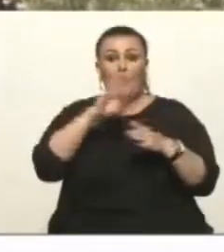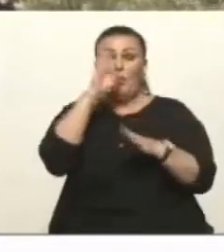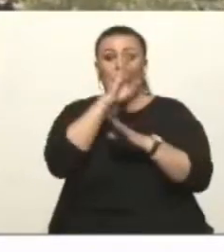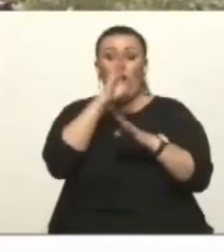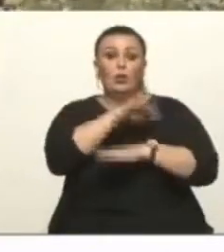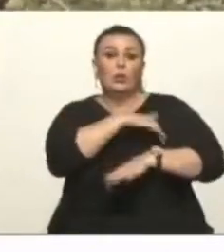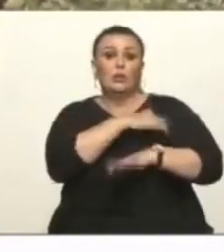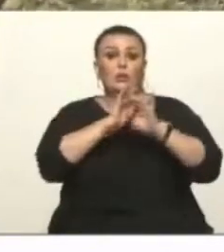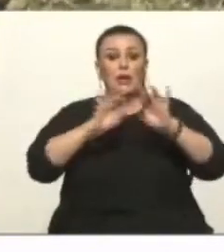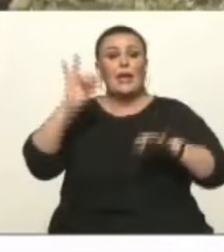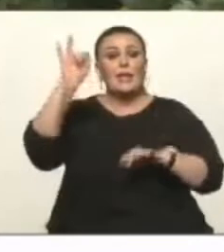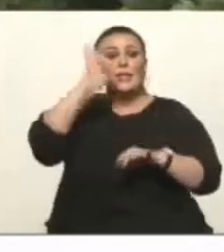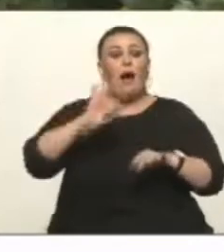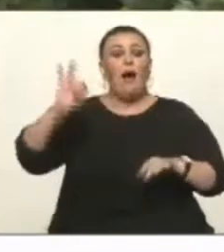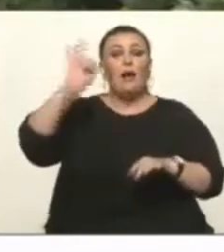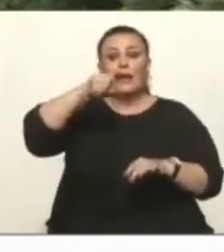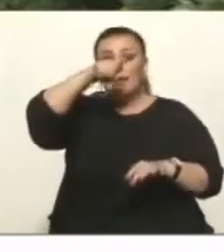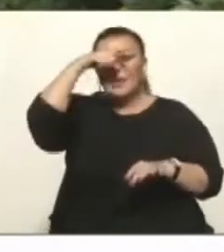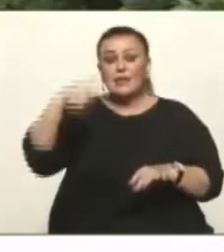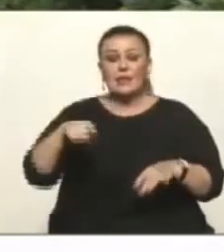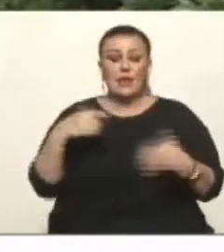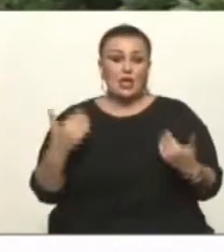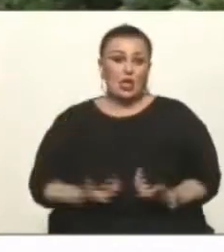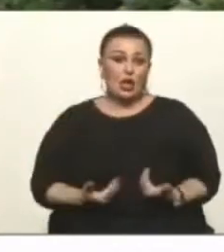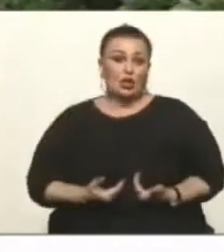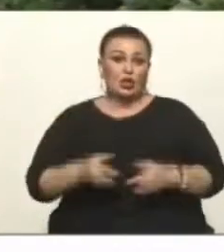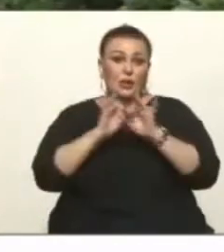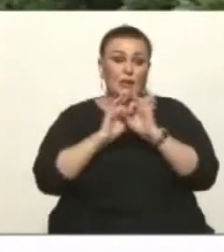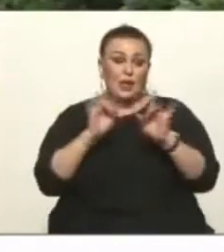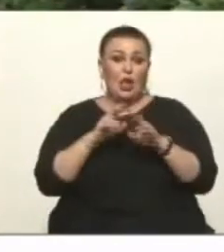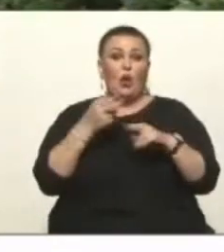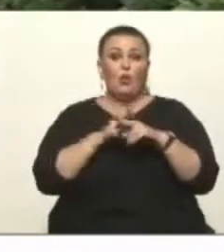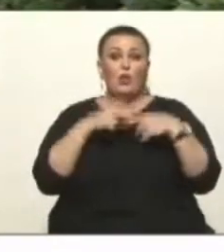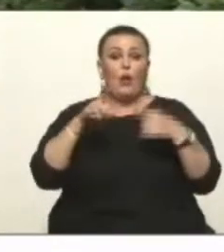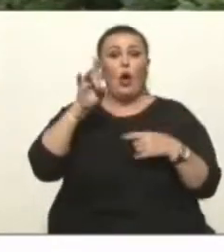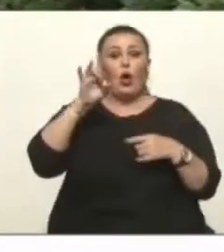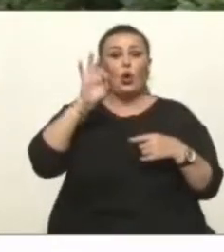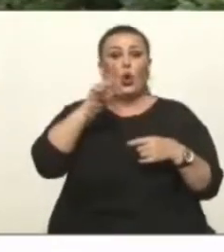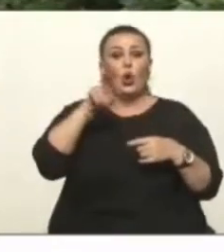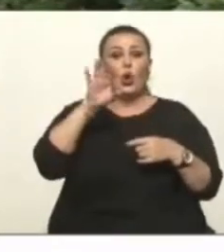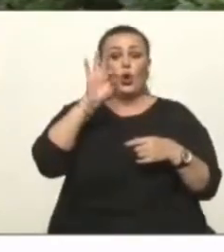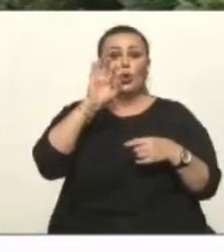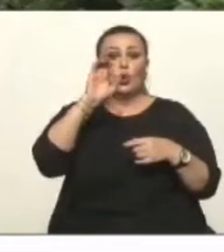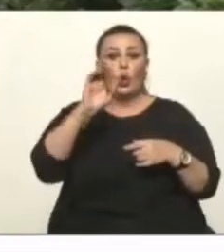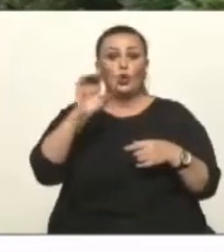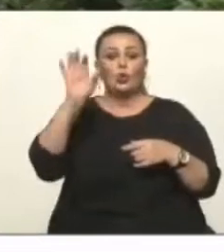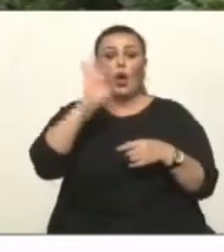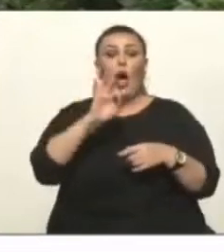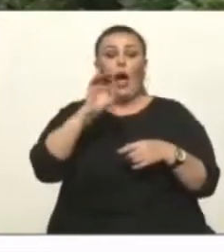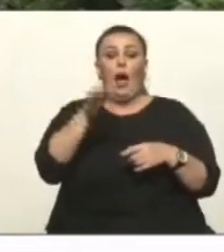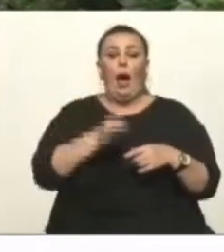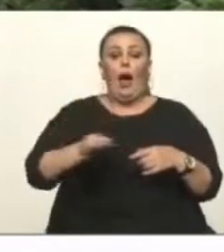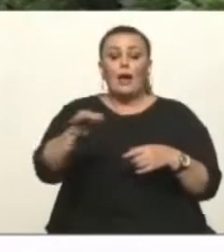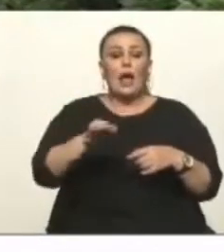meteoroloqlar tarixi bir istilik yaşayırıq deyə deyirlər. Bundan başqa Rodos adasının bir hissəsi elektriksiz qalıb